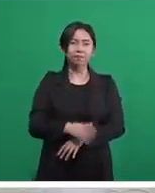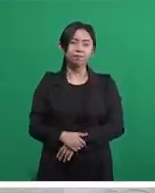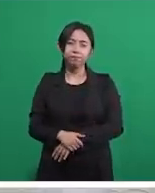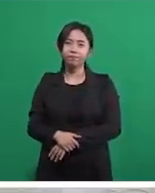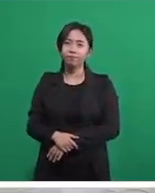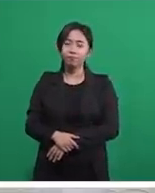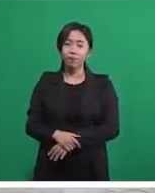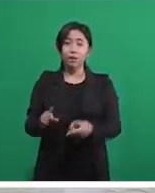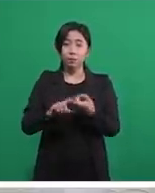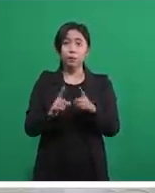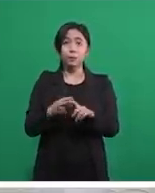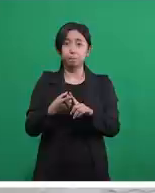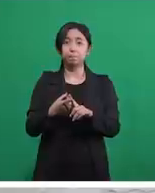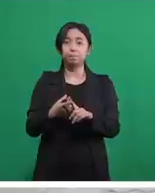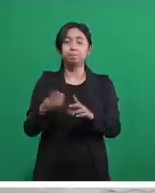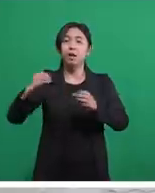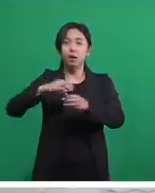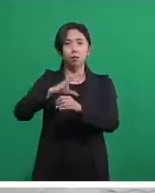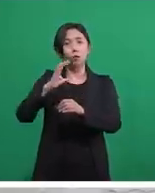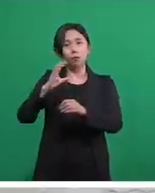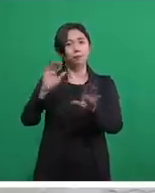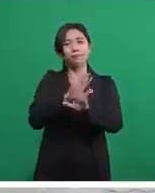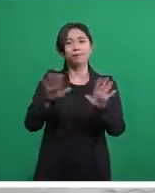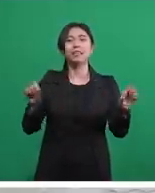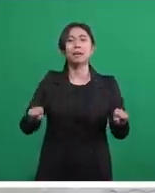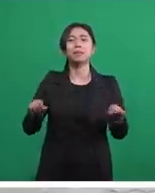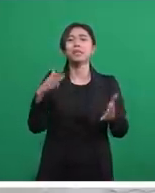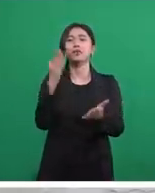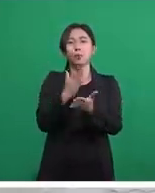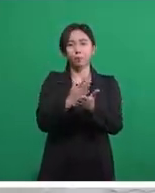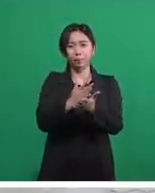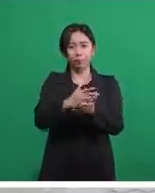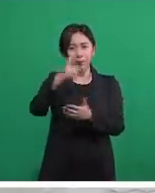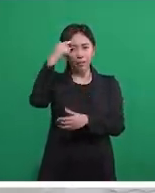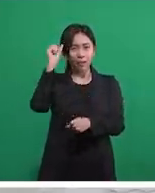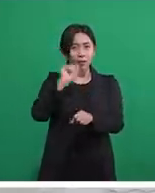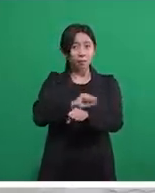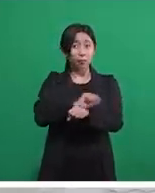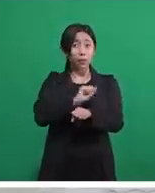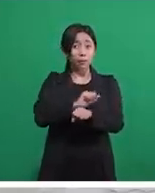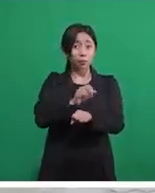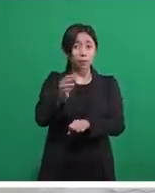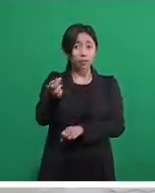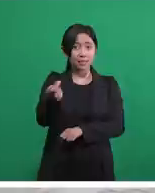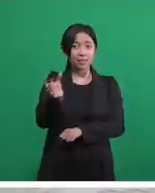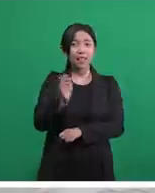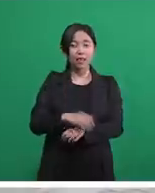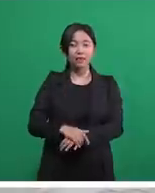Saudara sekalian, pandemi memang tidak bisa diatasi hanya dengan tindakan-tindakan kecil